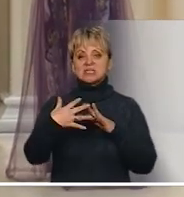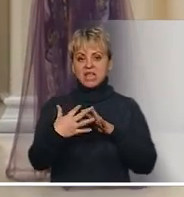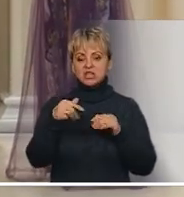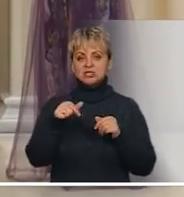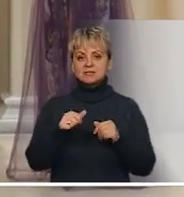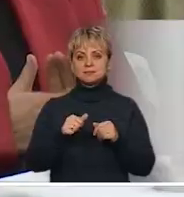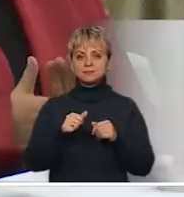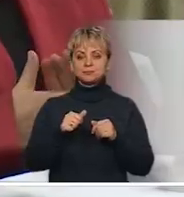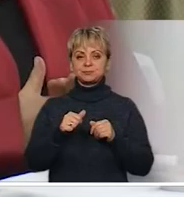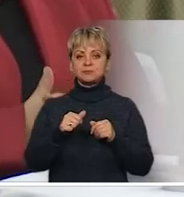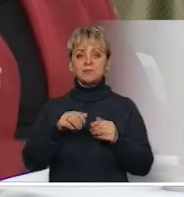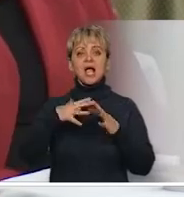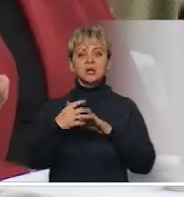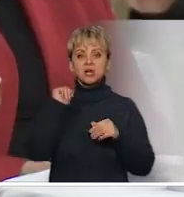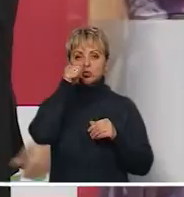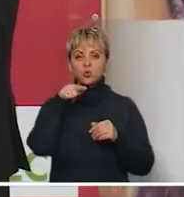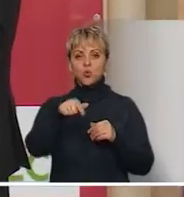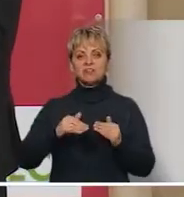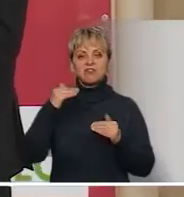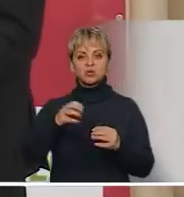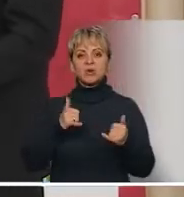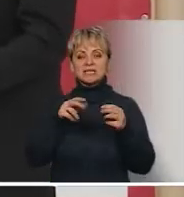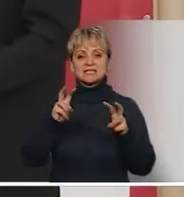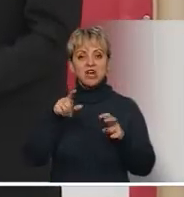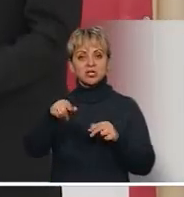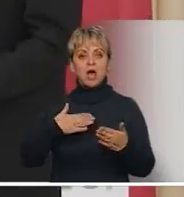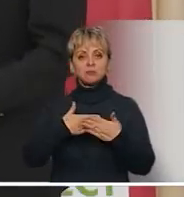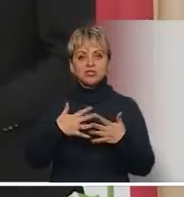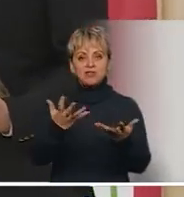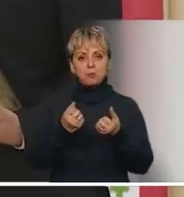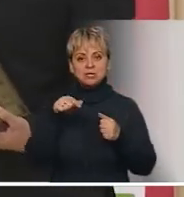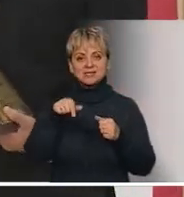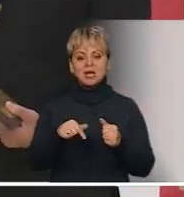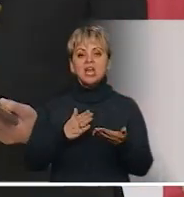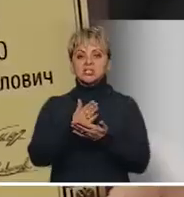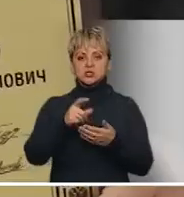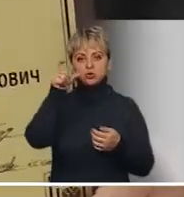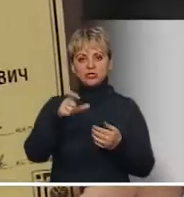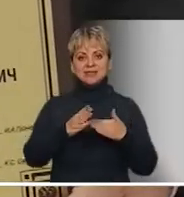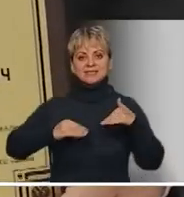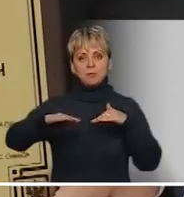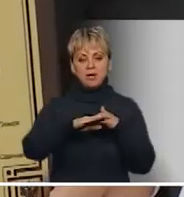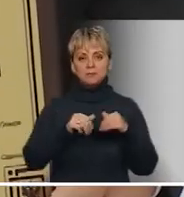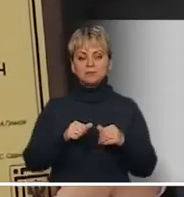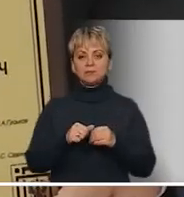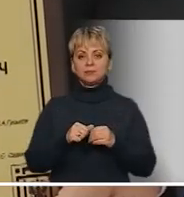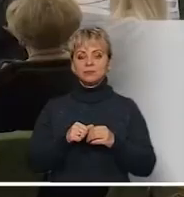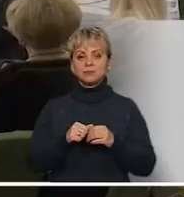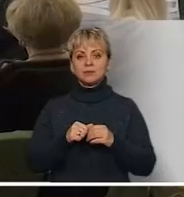казачьим станицы. Аграрий года – высокое звание и общественное признание заслуг человека на